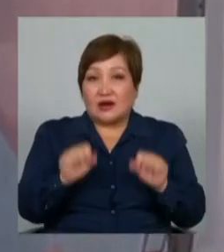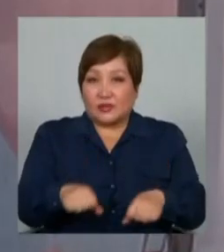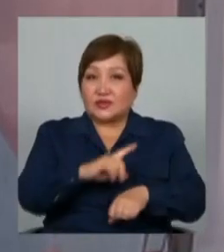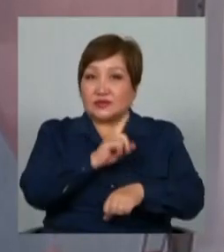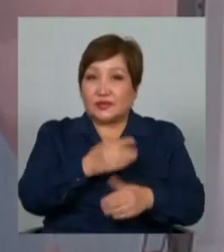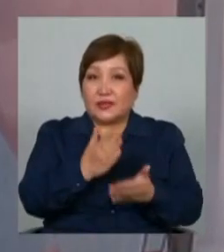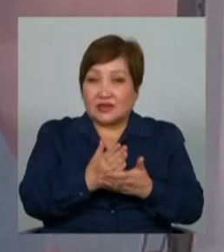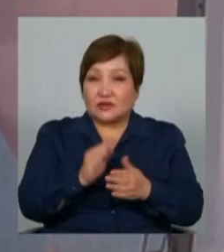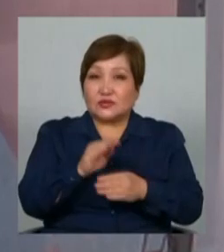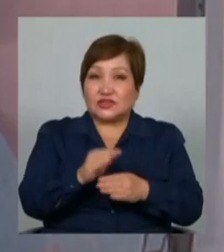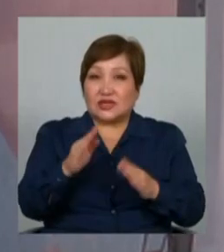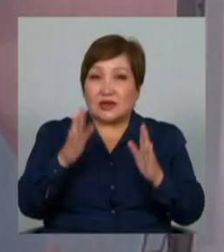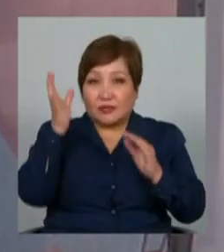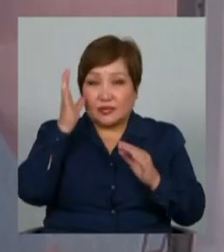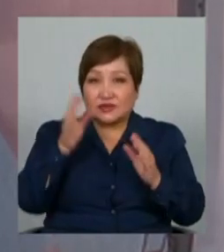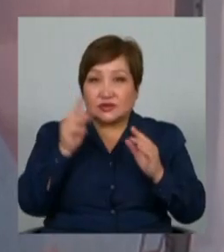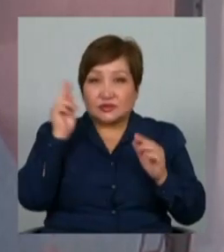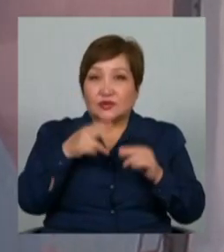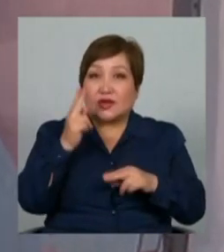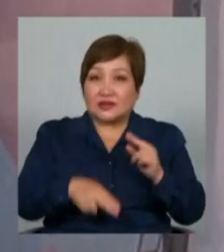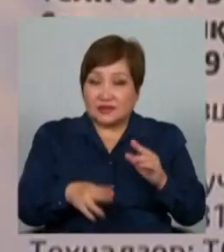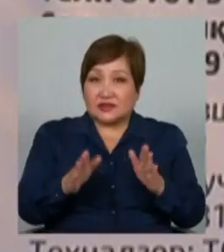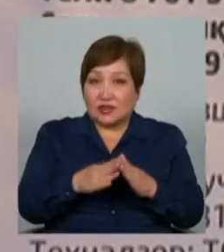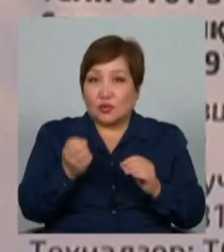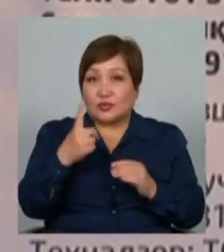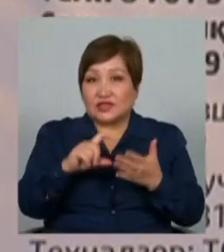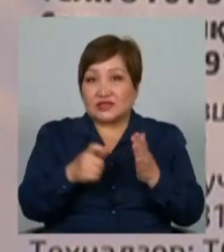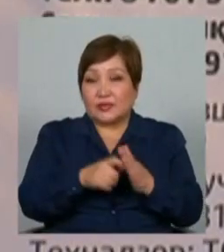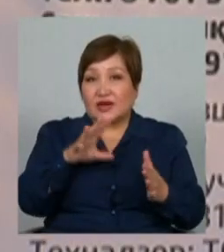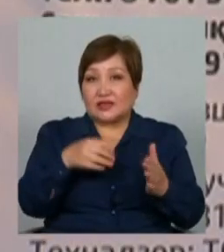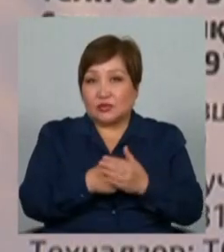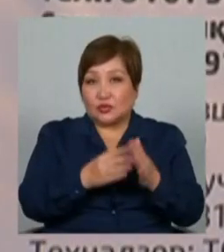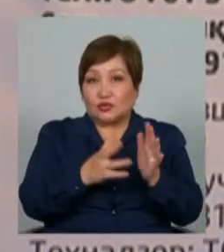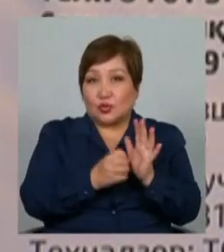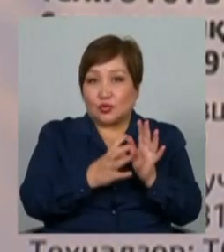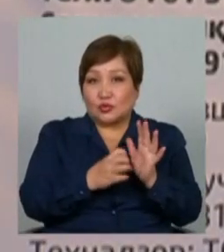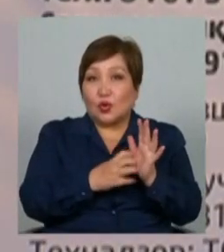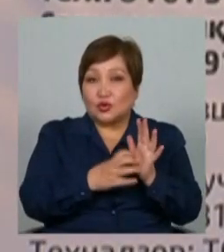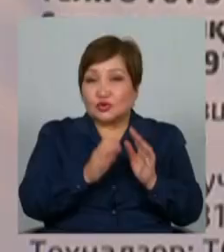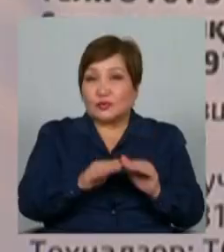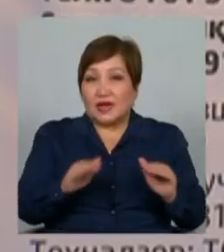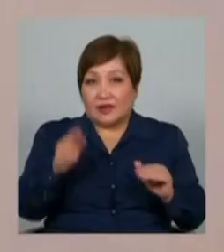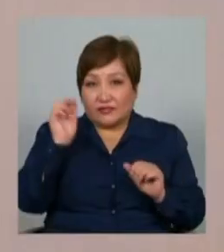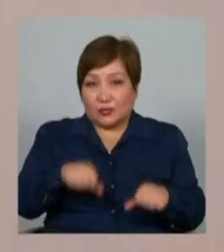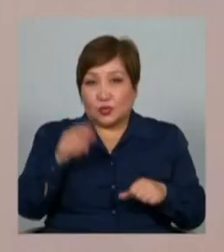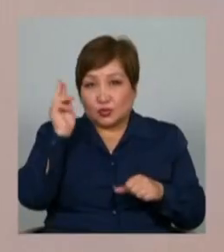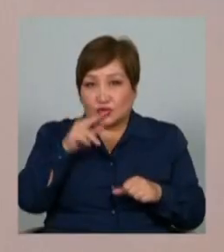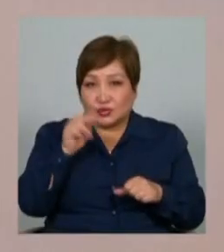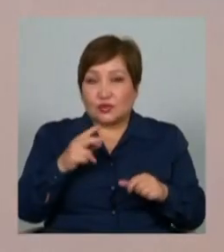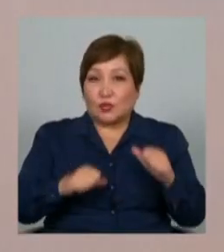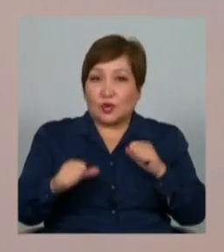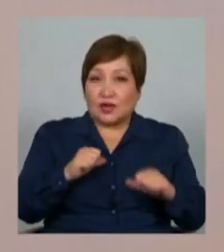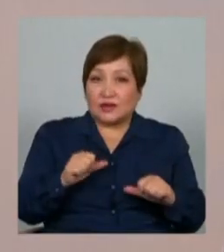қосымша білім ордасының құрылысы аяқталған соң мұнда 11-ші сыныпқа дейінгі 900 бала оқи алады. Сондай-ақ мұғалімдер үшін жаңа